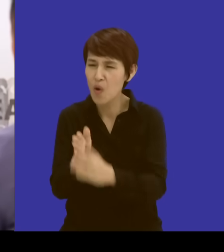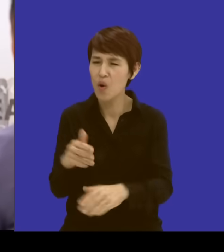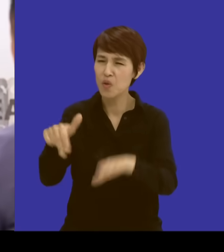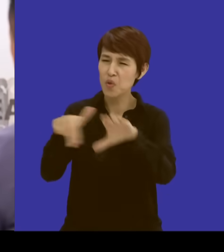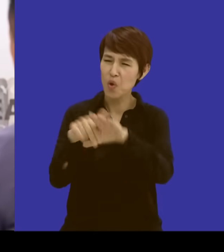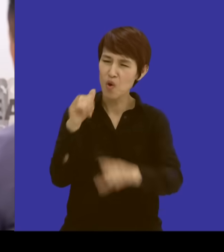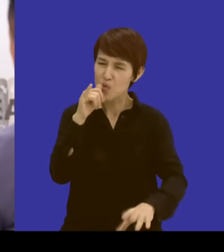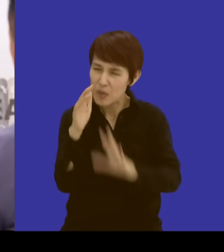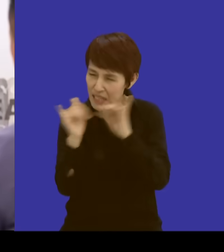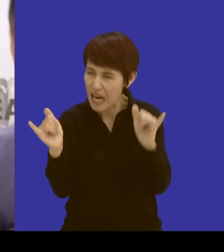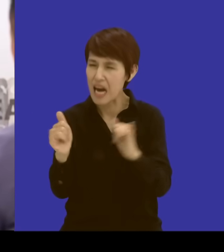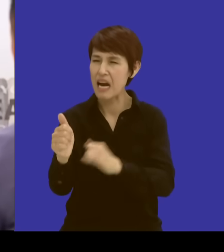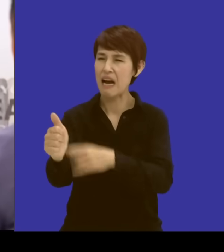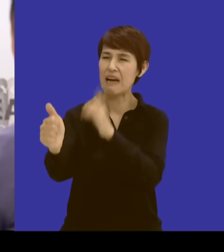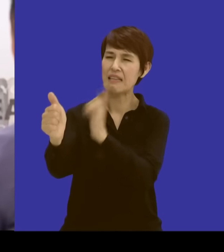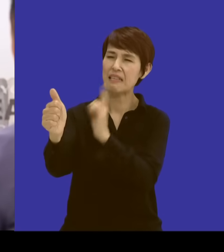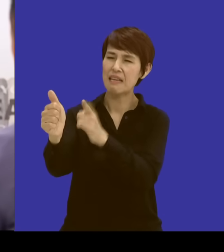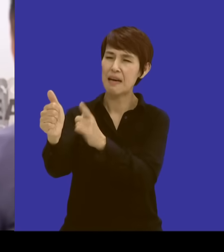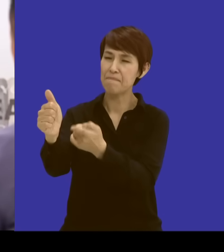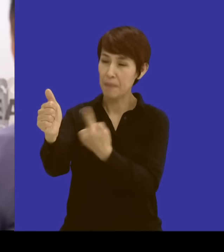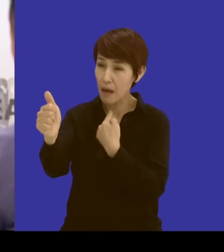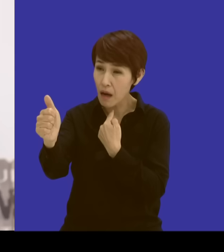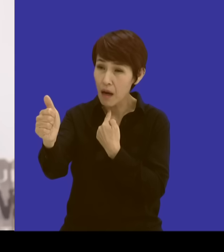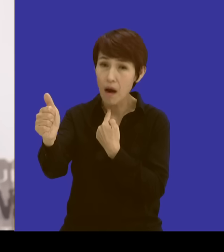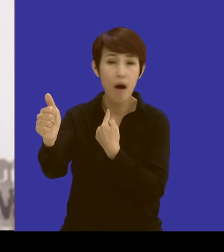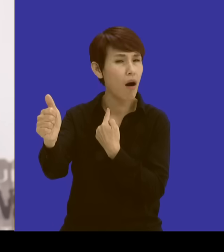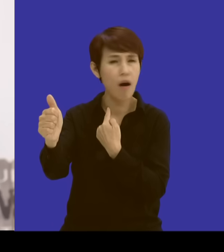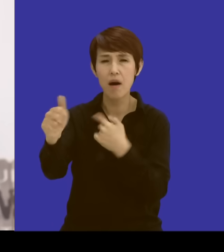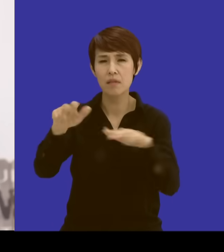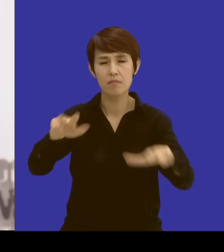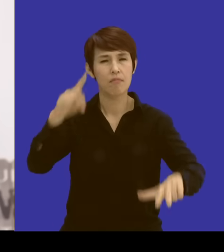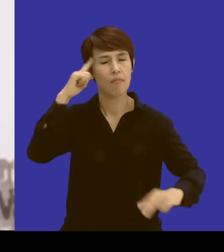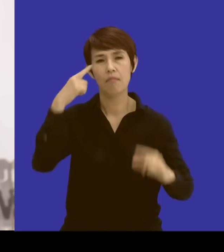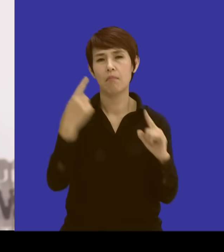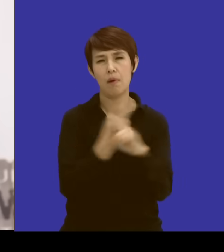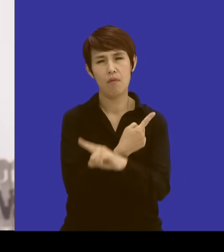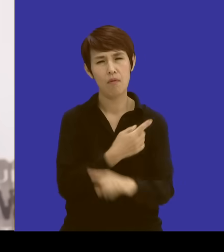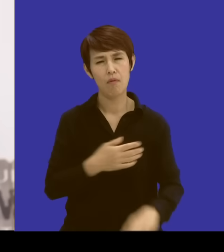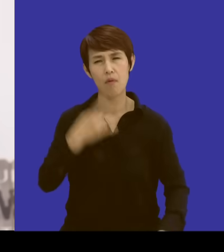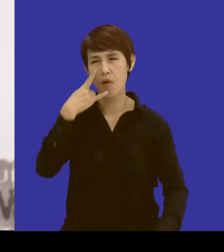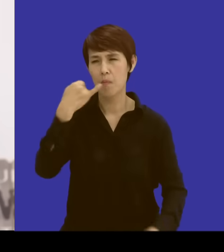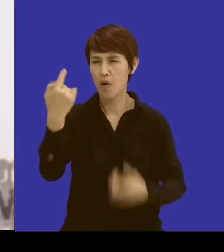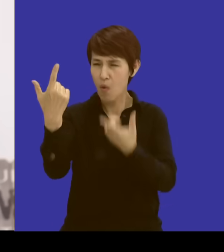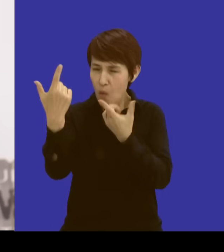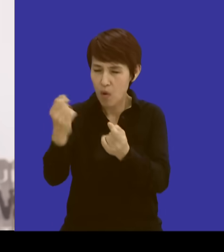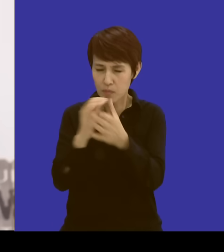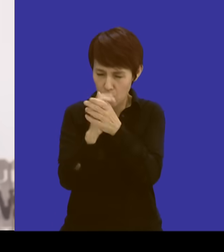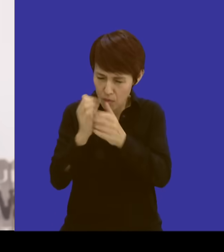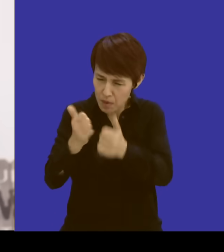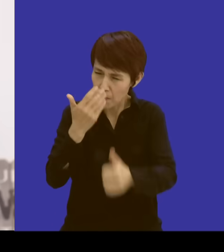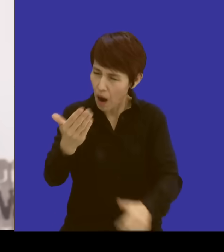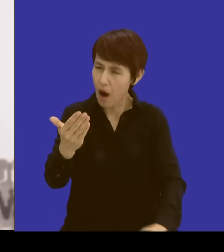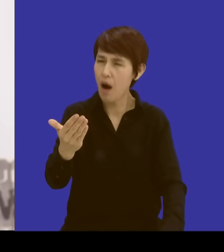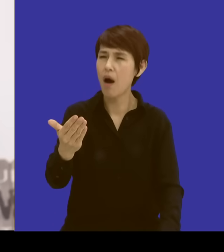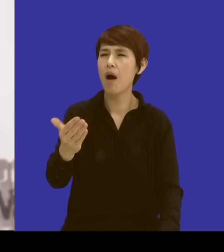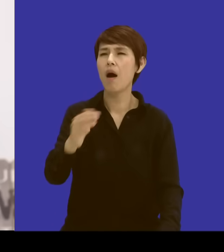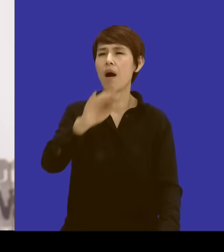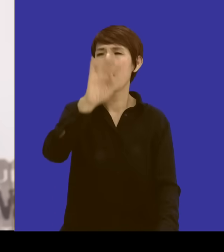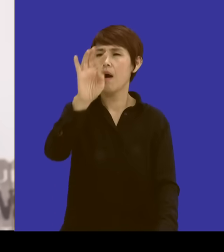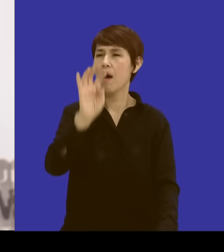기도고 그렇게 여겼는데 지금은 내가 내 인생 엄마처럼 기도할 수 있을까?